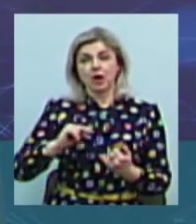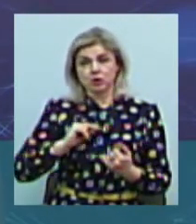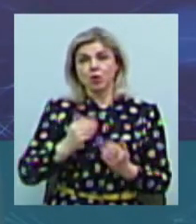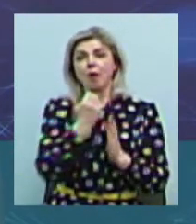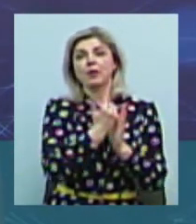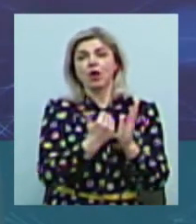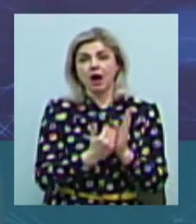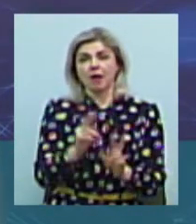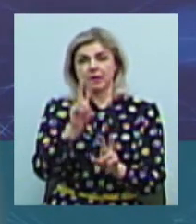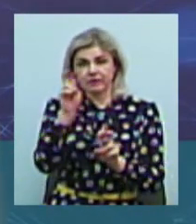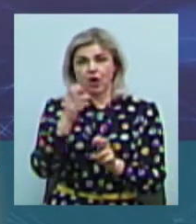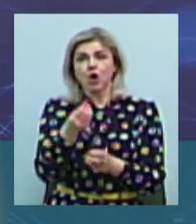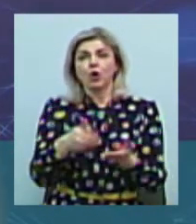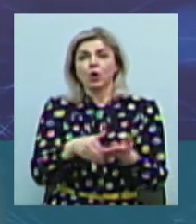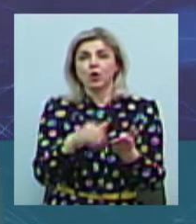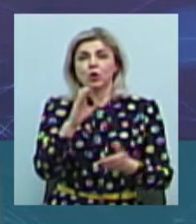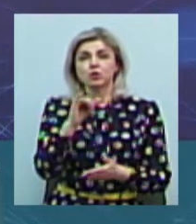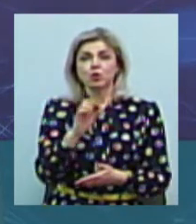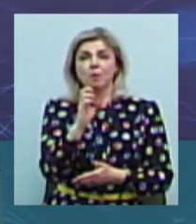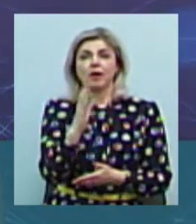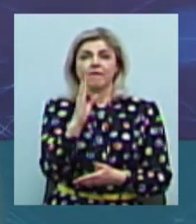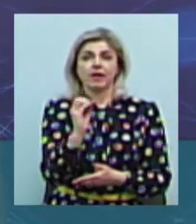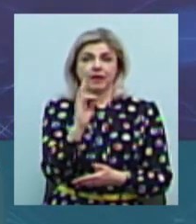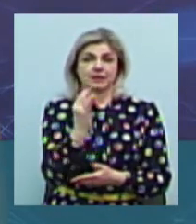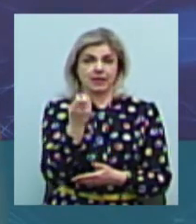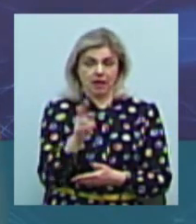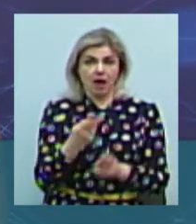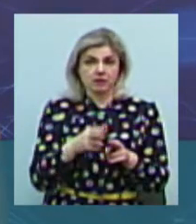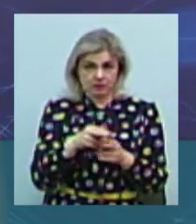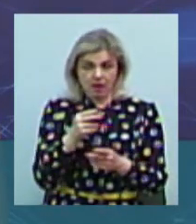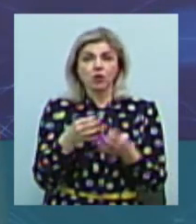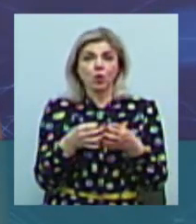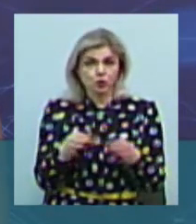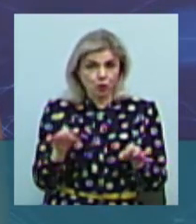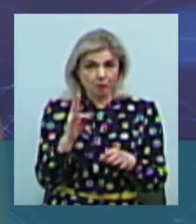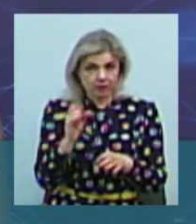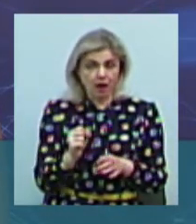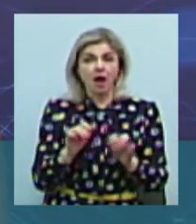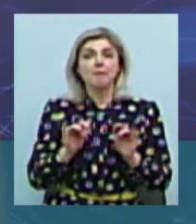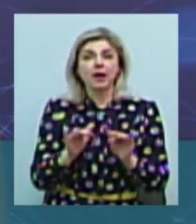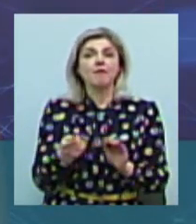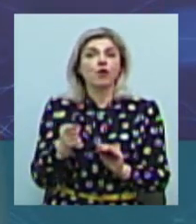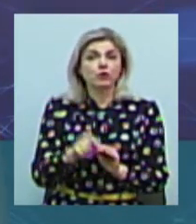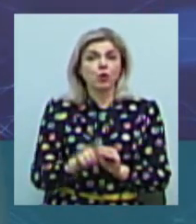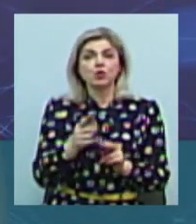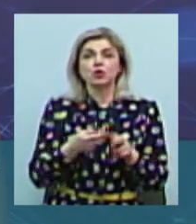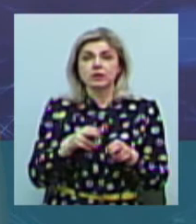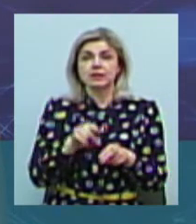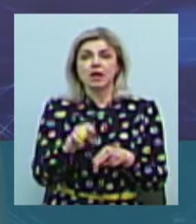трошки кращою, трошки доступнішою. Не трошки, а взагалі доступна. Просто справа в тому, що це буде